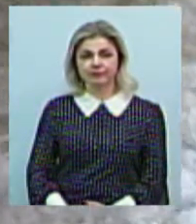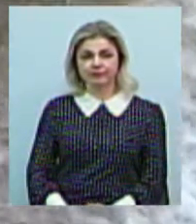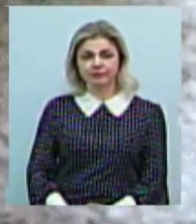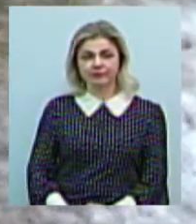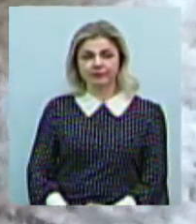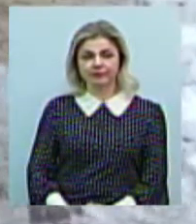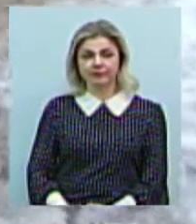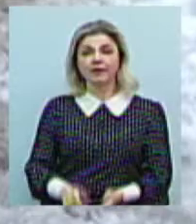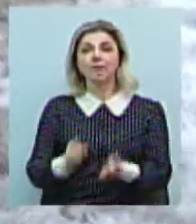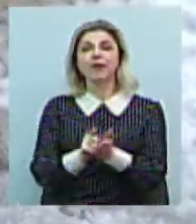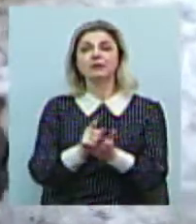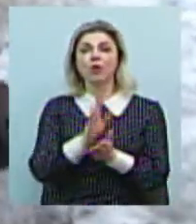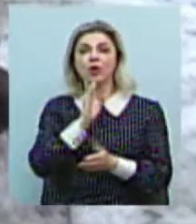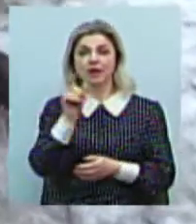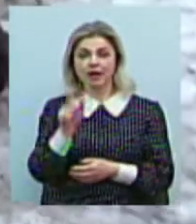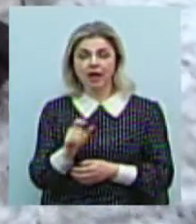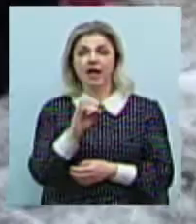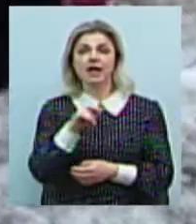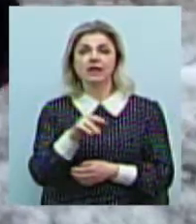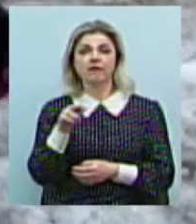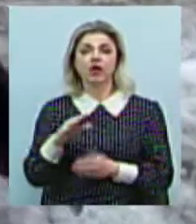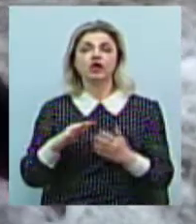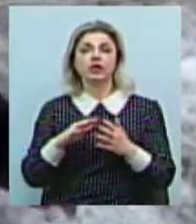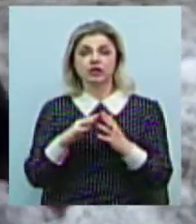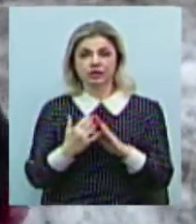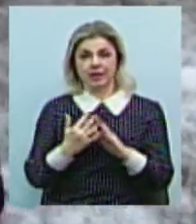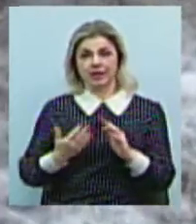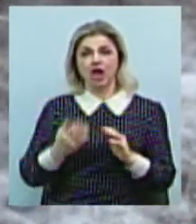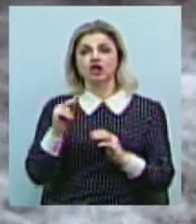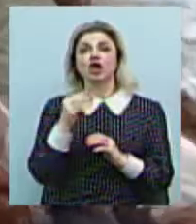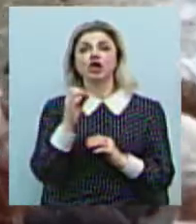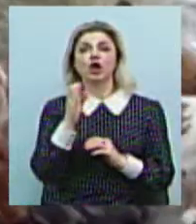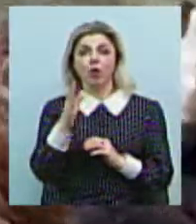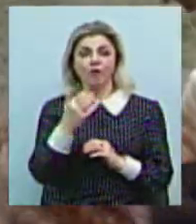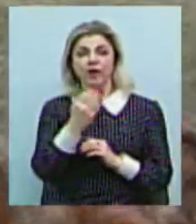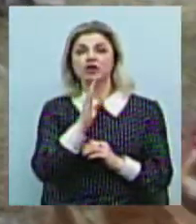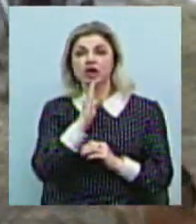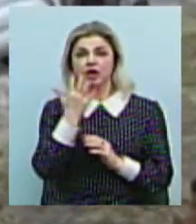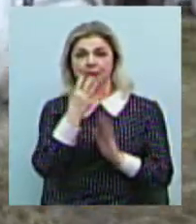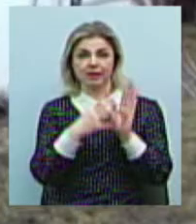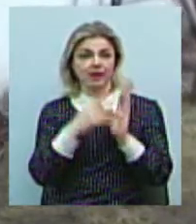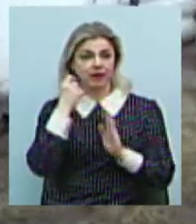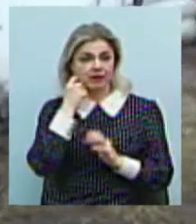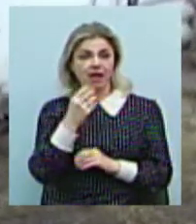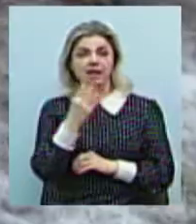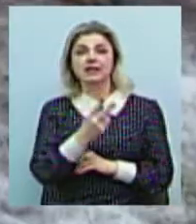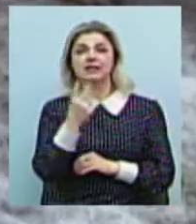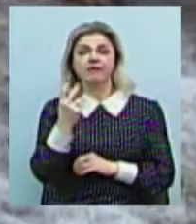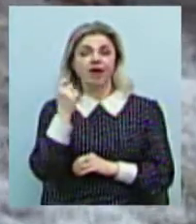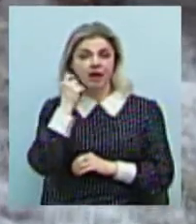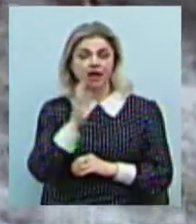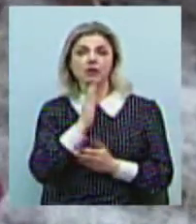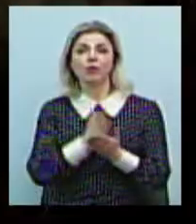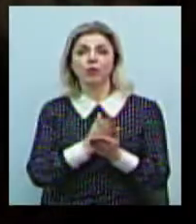Пулі. Пенсіонерка Ніна Приход живе в селі Шептаки на Чернігівщині. Їй 59 років. 32 з них жінка